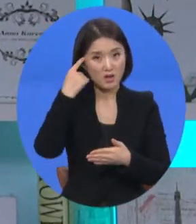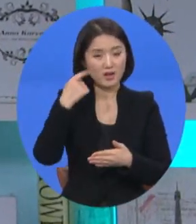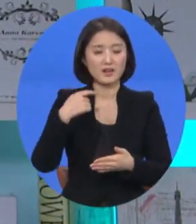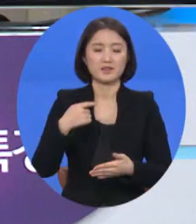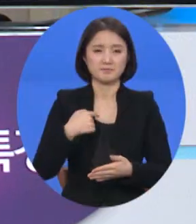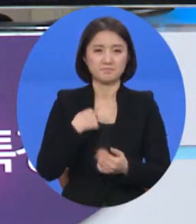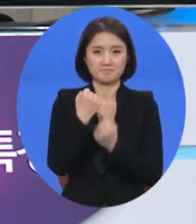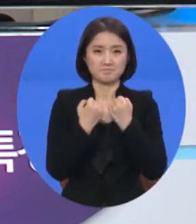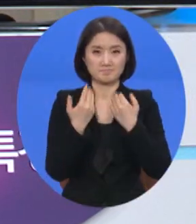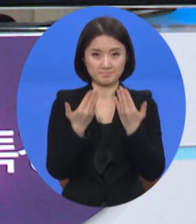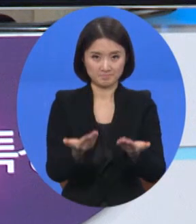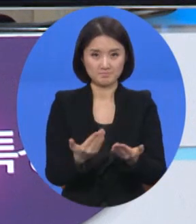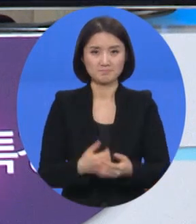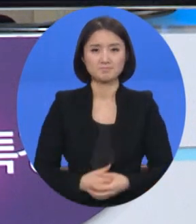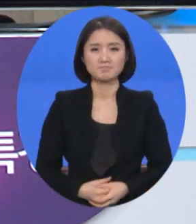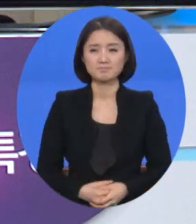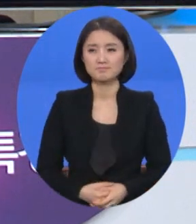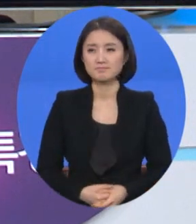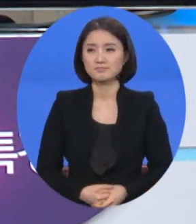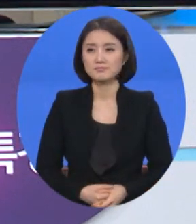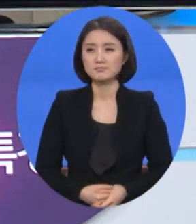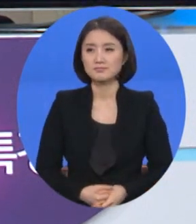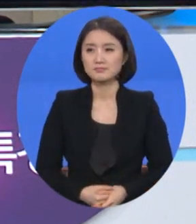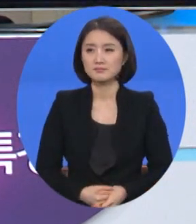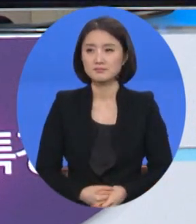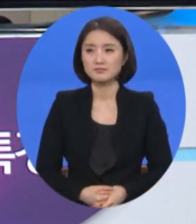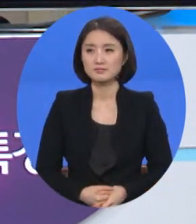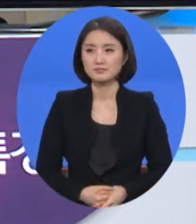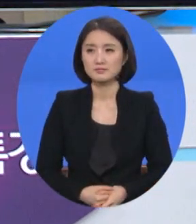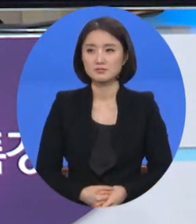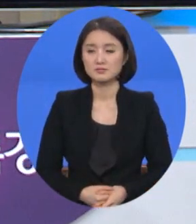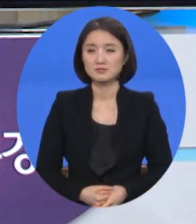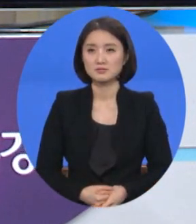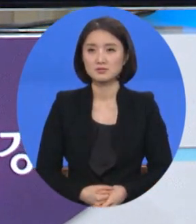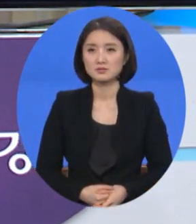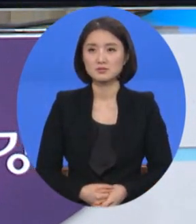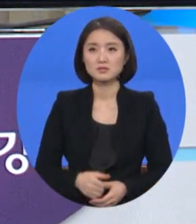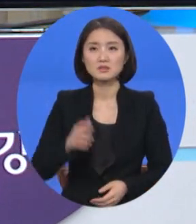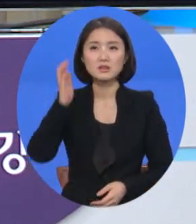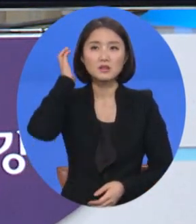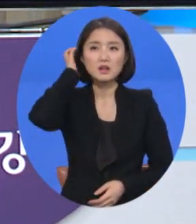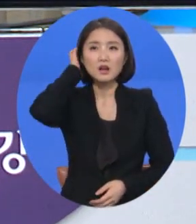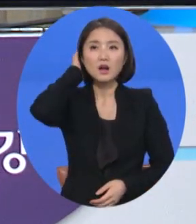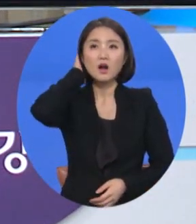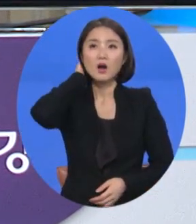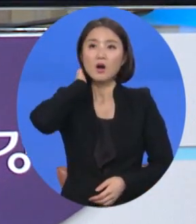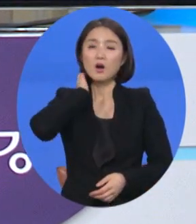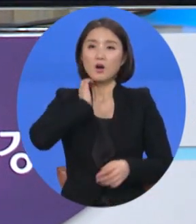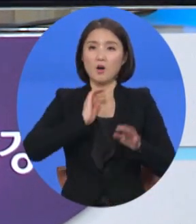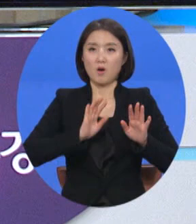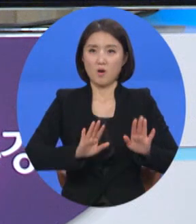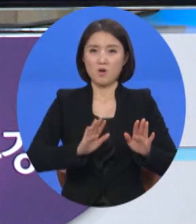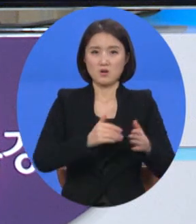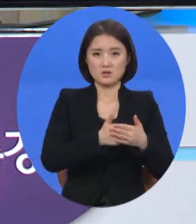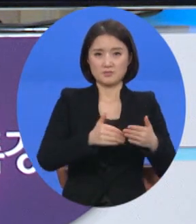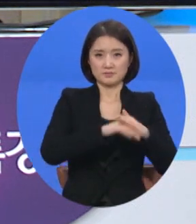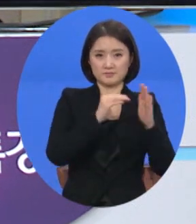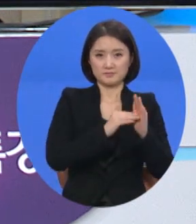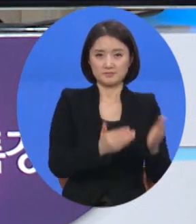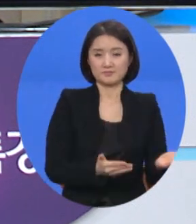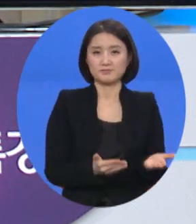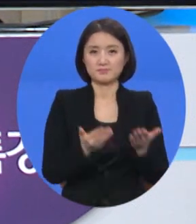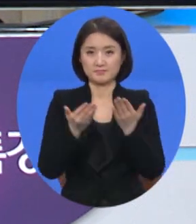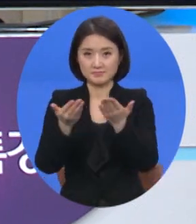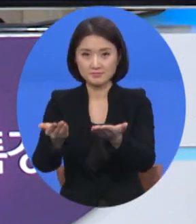보십시오 자 단원이 이 그림을 그려서 오늘 여러분들께 선물을 했습니다 그러면은 오늘 이 단원의